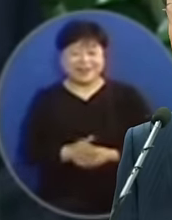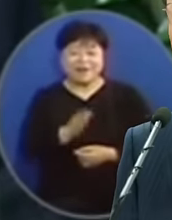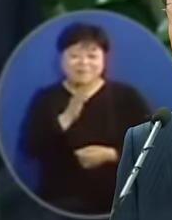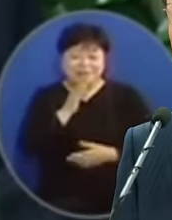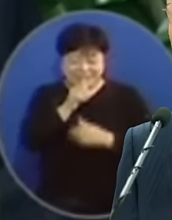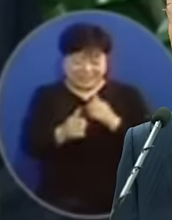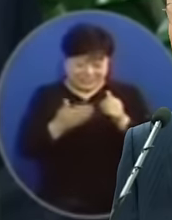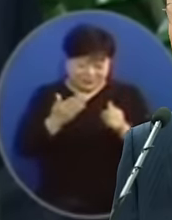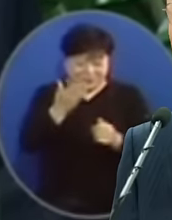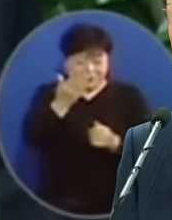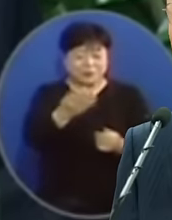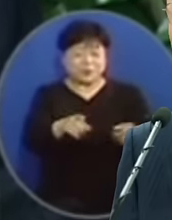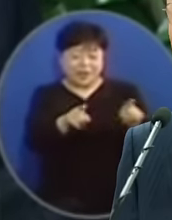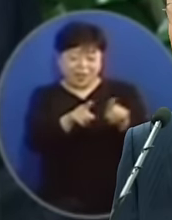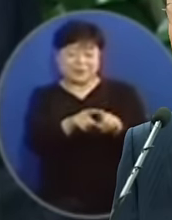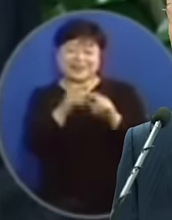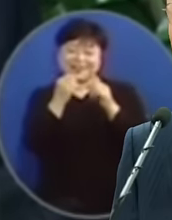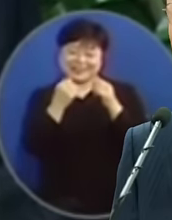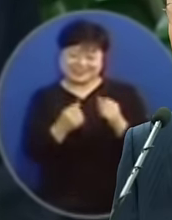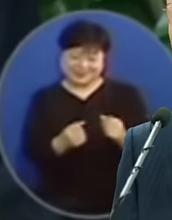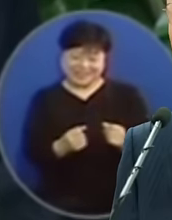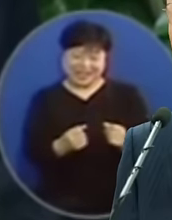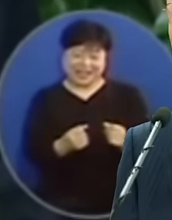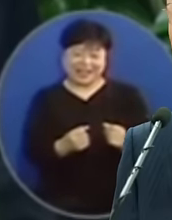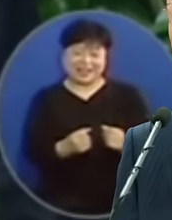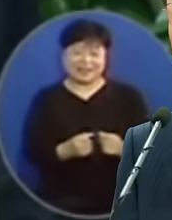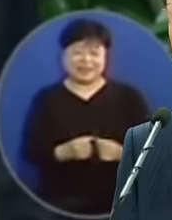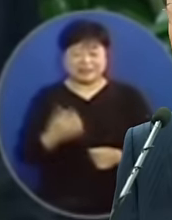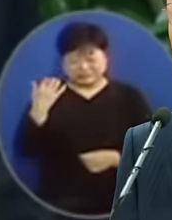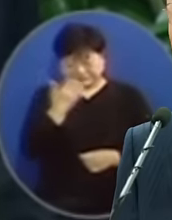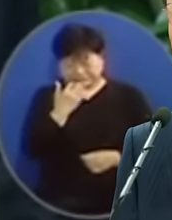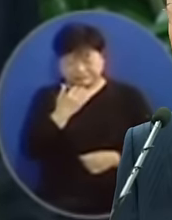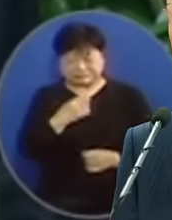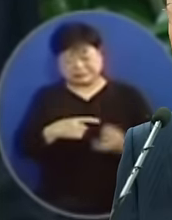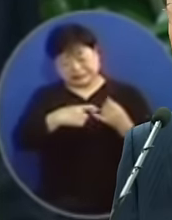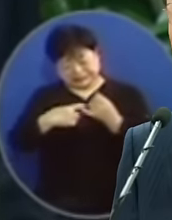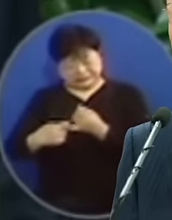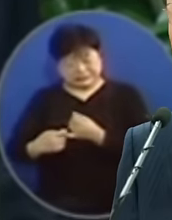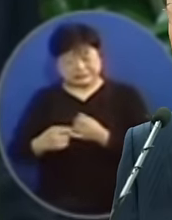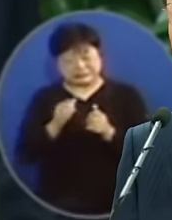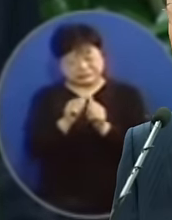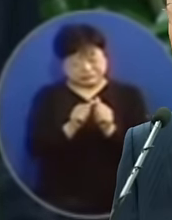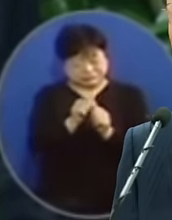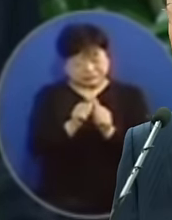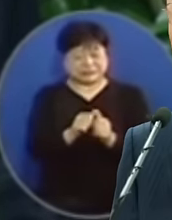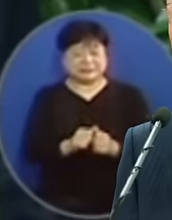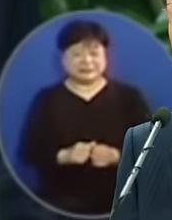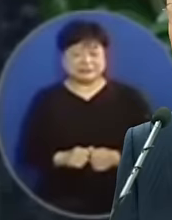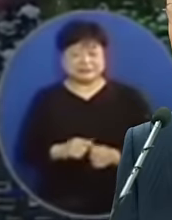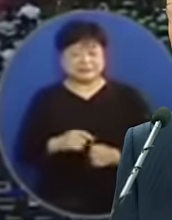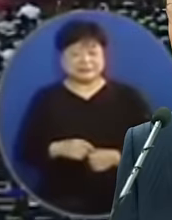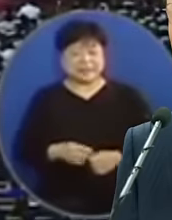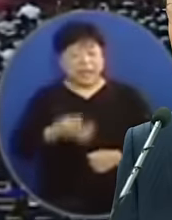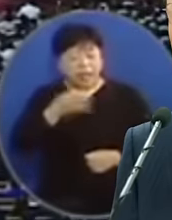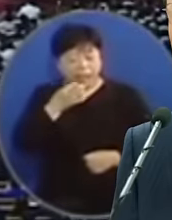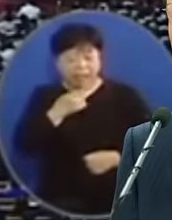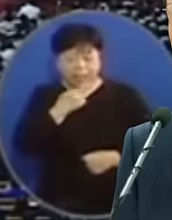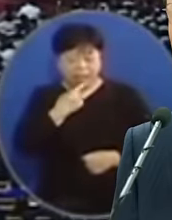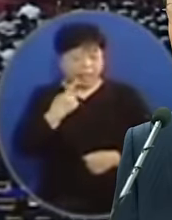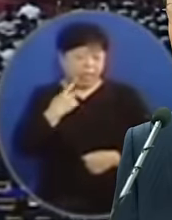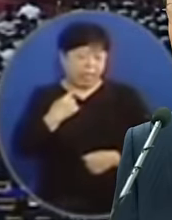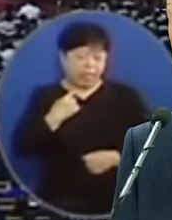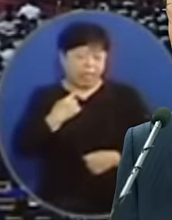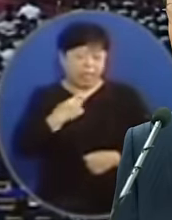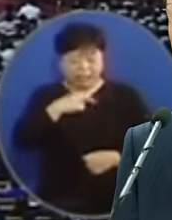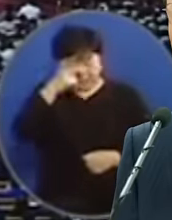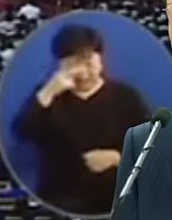맞았습니다. 하나님은 여러분과 우리와 같이 계셔서 우리가 음행하는 자나 간음하는 자나 남색하는 자나 탐욕을 부리는 자나 도적이나 술 취하는